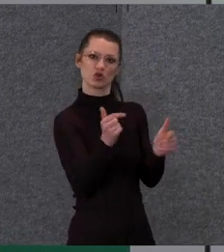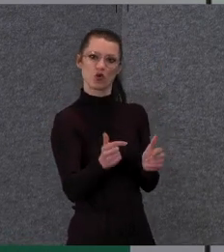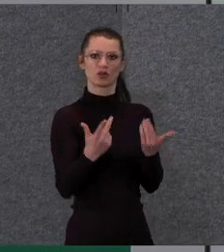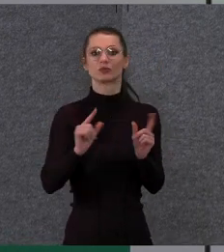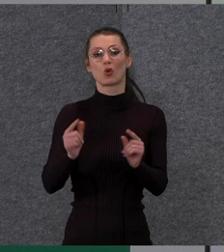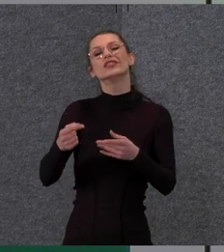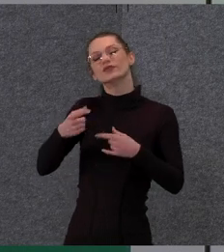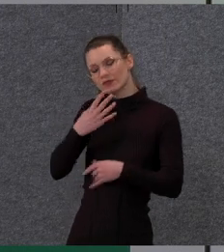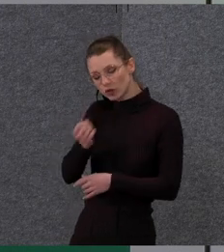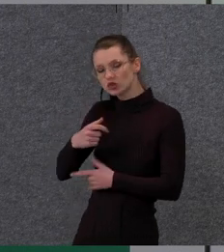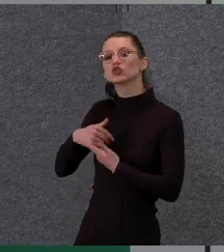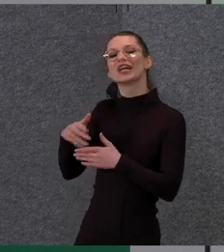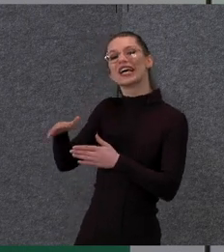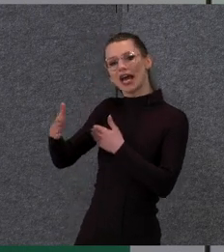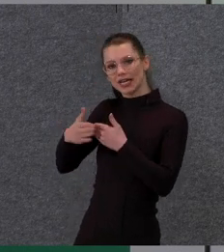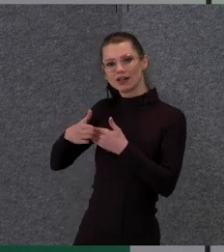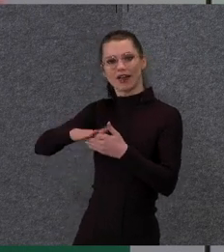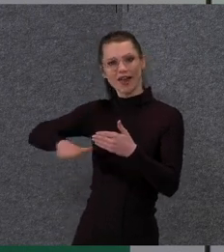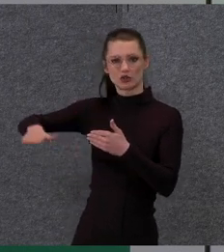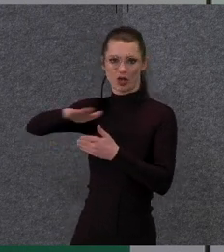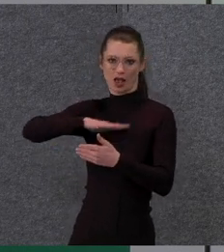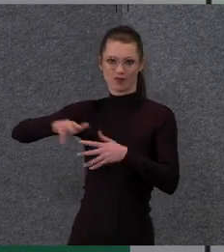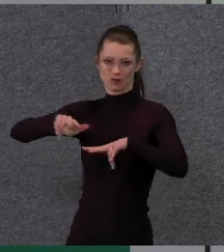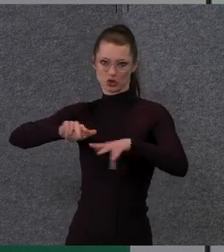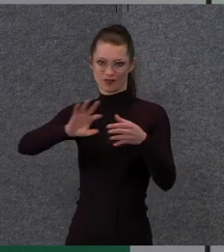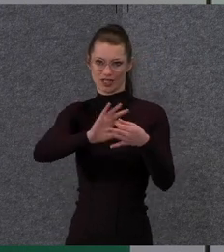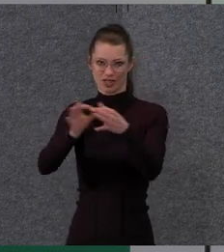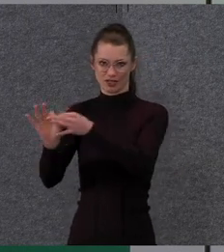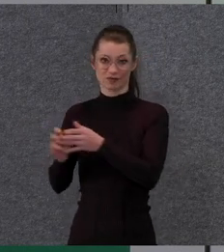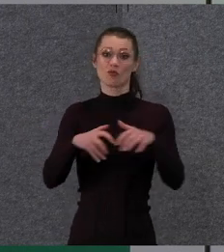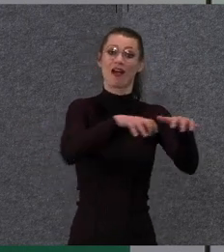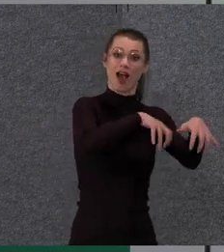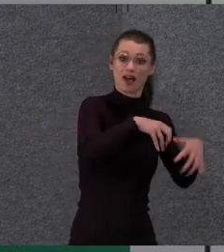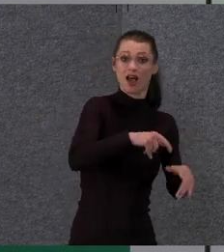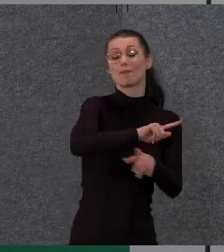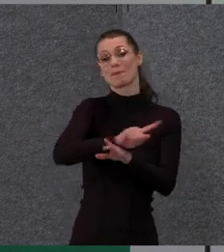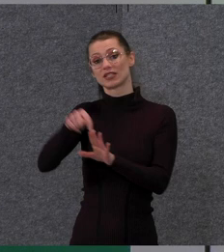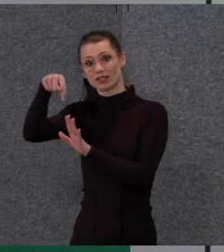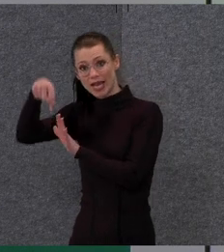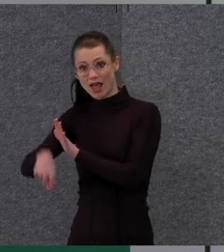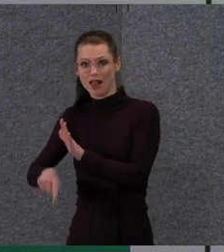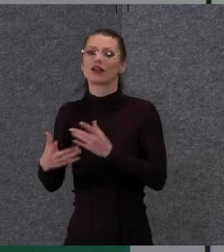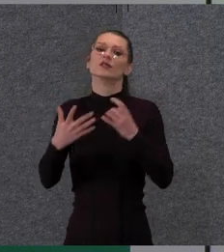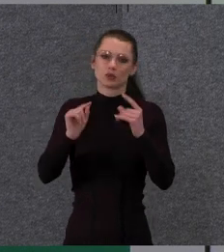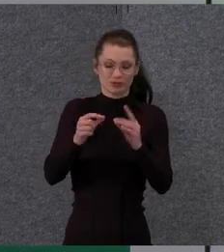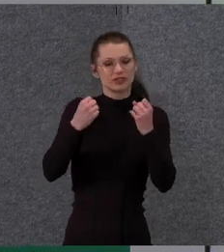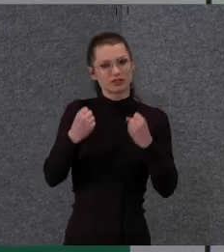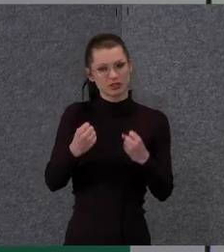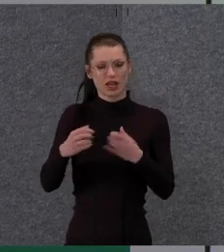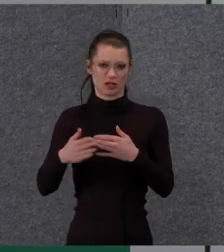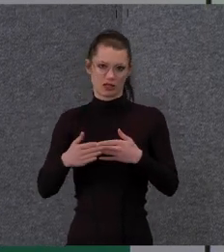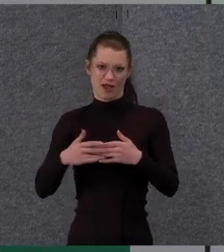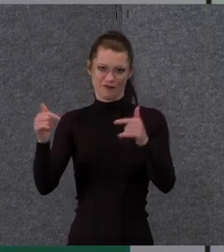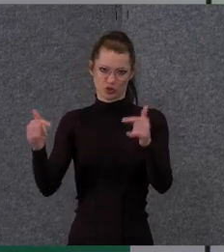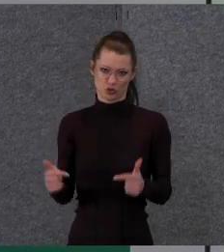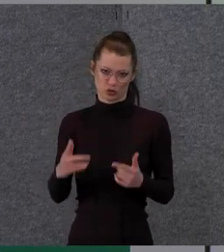wir mit regionalen Wertschöpfungsketten vom Acker bis zum Teller eine nachhaltige und sichere Nahversorgung schaffen. Und dass wir